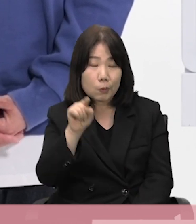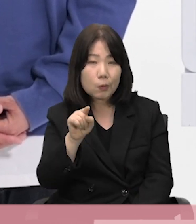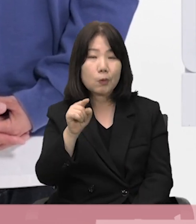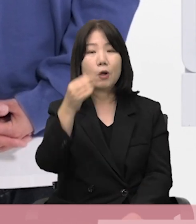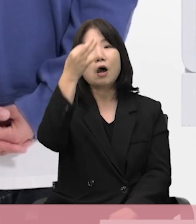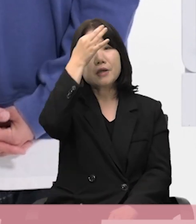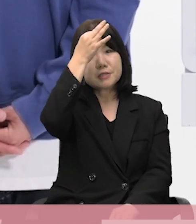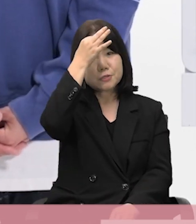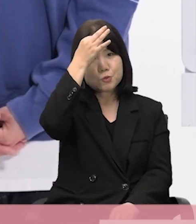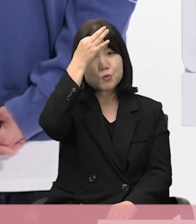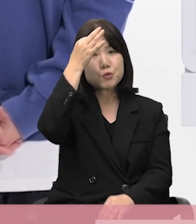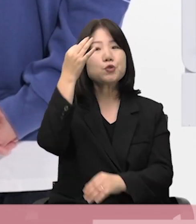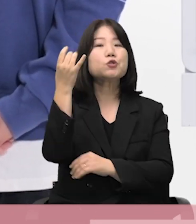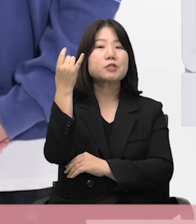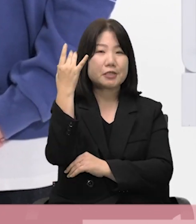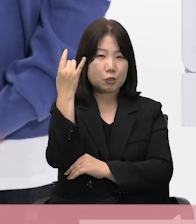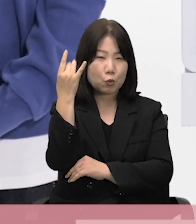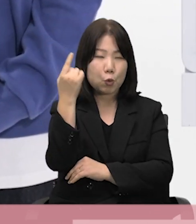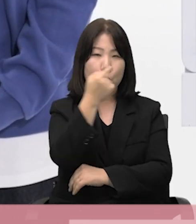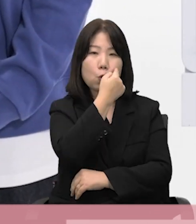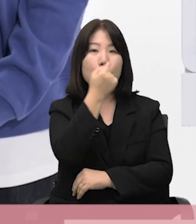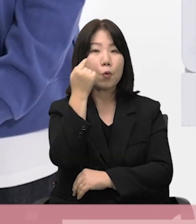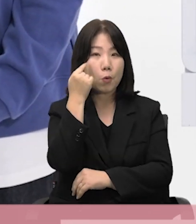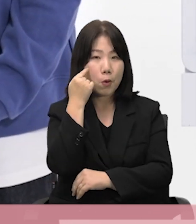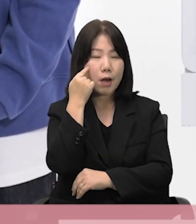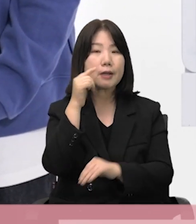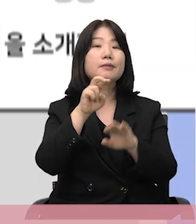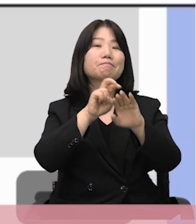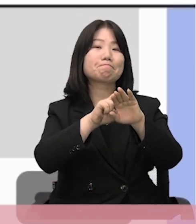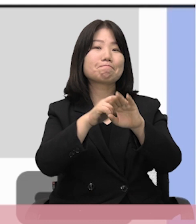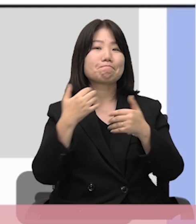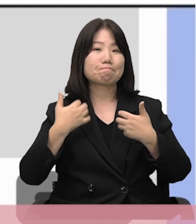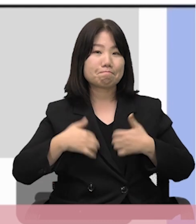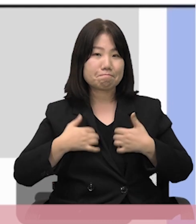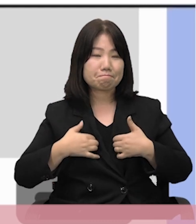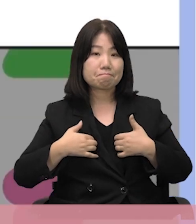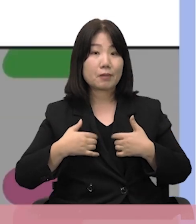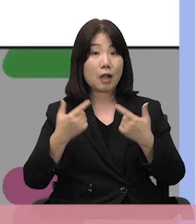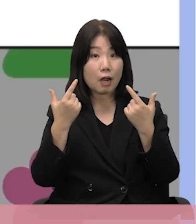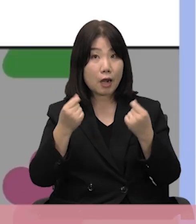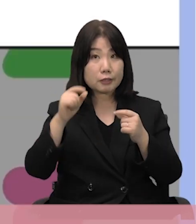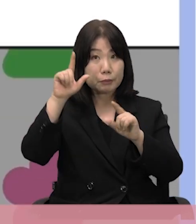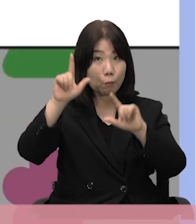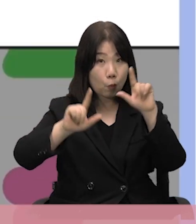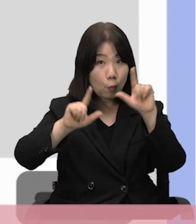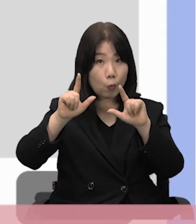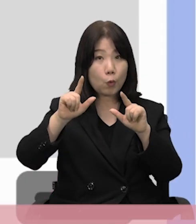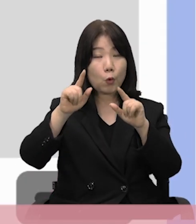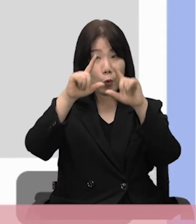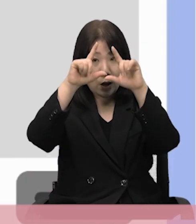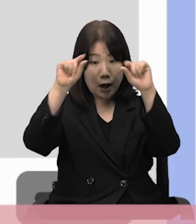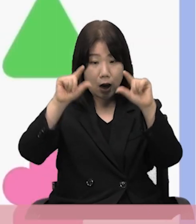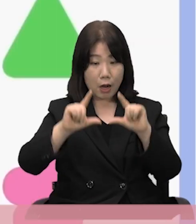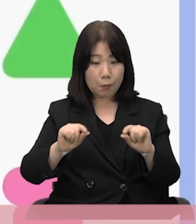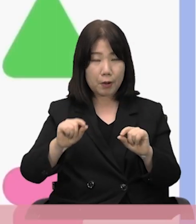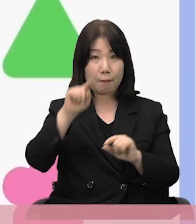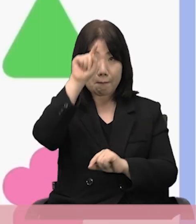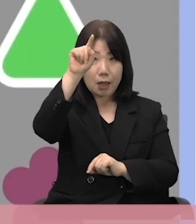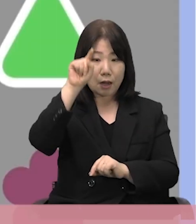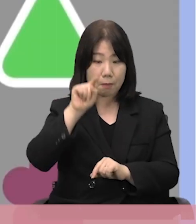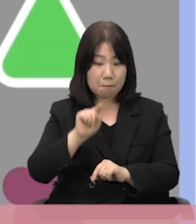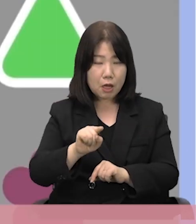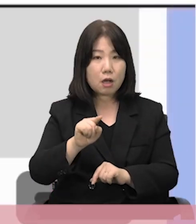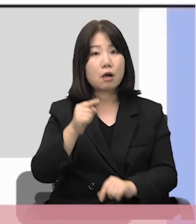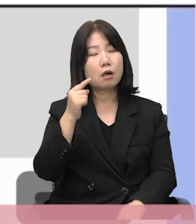조작하는 데 필요한 기술을 확인하는 진단 게임이에요. 같은 도형을 맞추는 도형 맞추기는 화면을 탭할